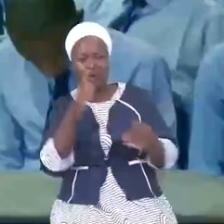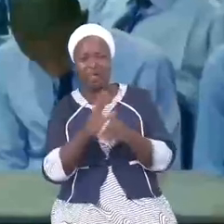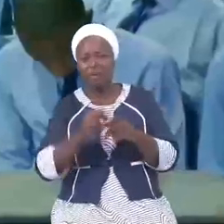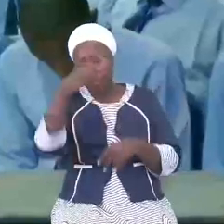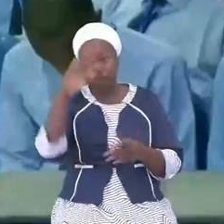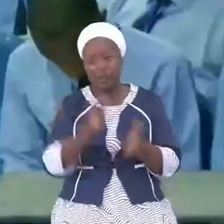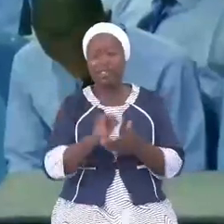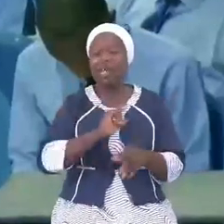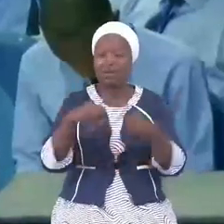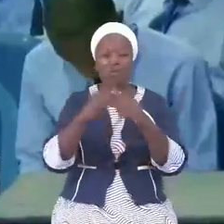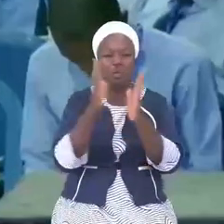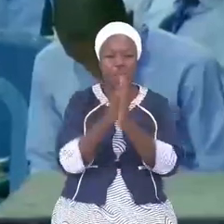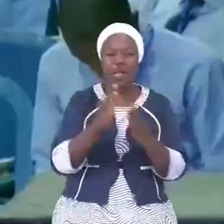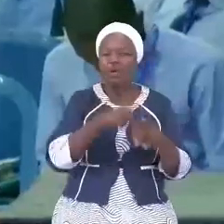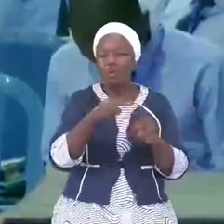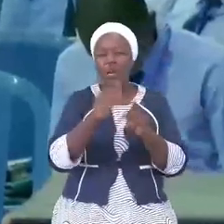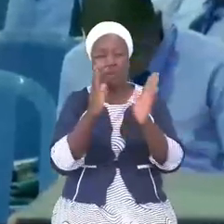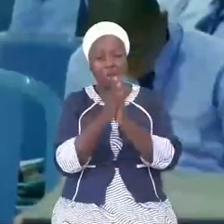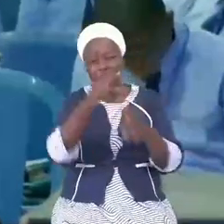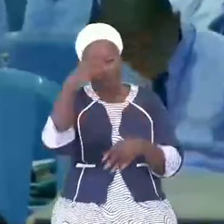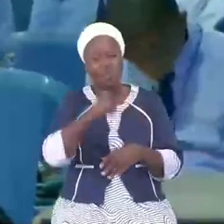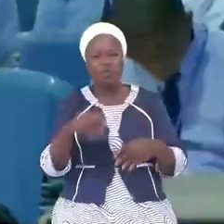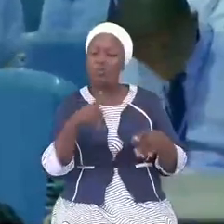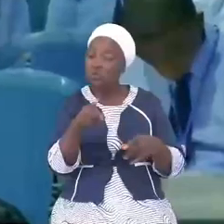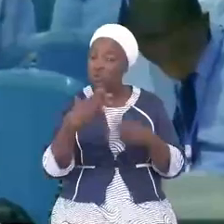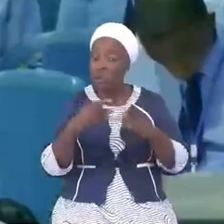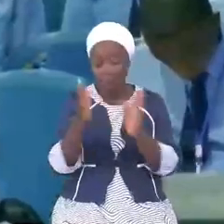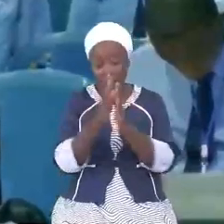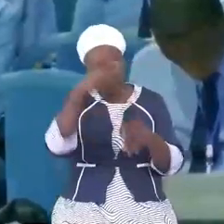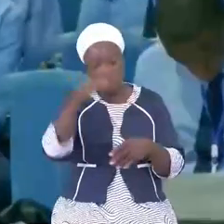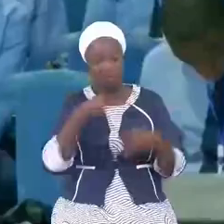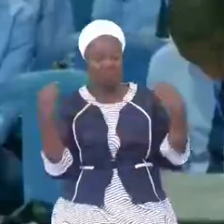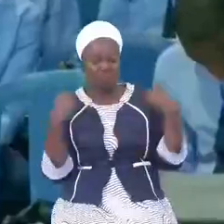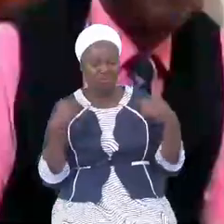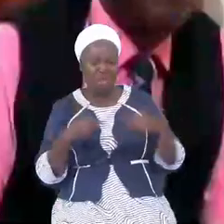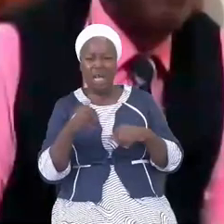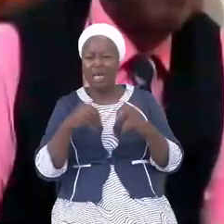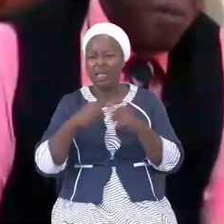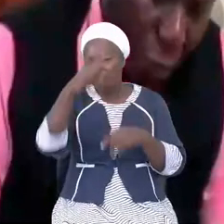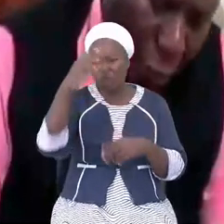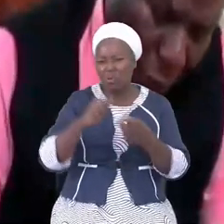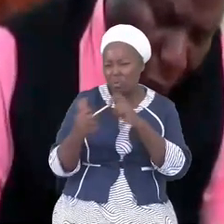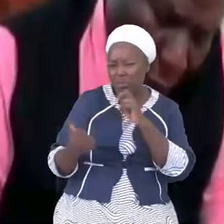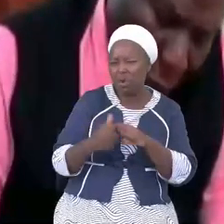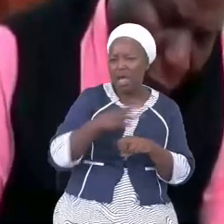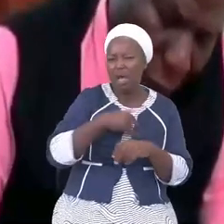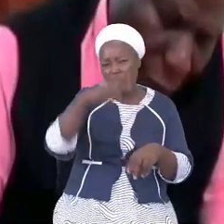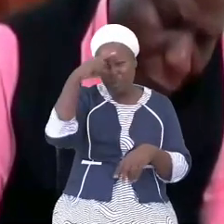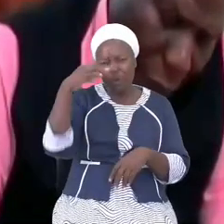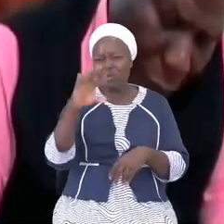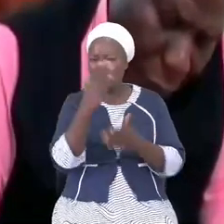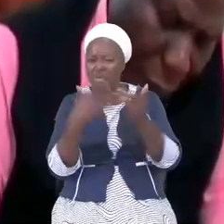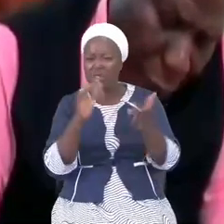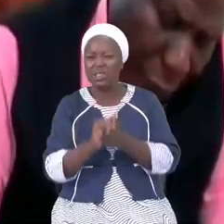On peut prier à cause des douleurs, à cause des plaies, à cause des afflictions et à cause de quelque chose qui